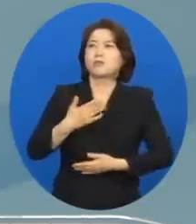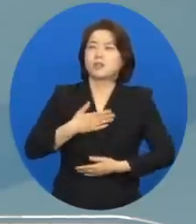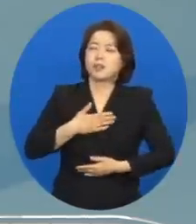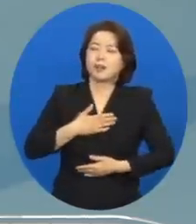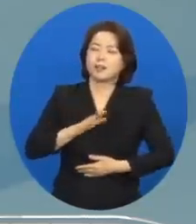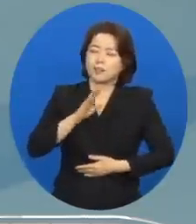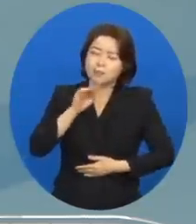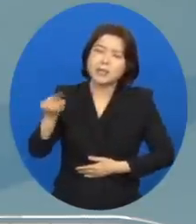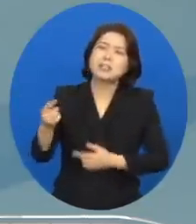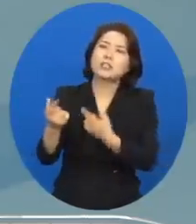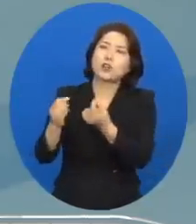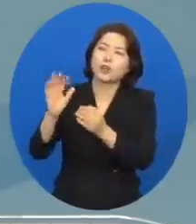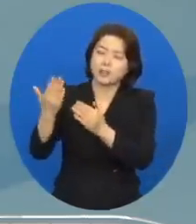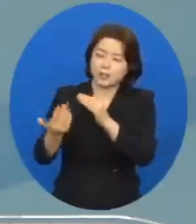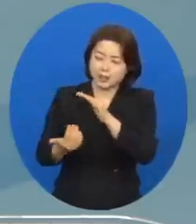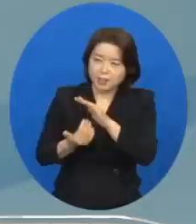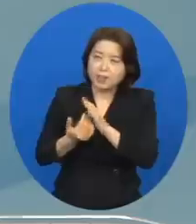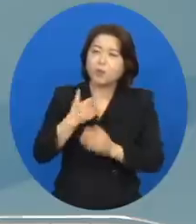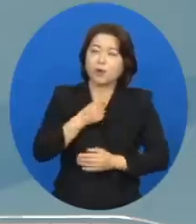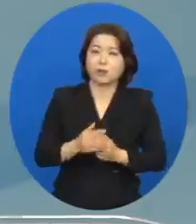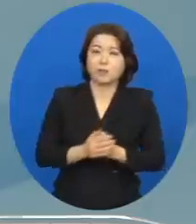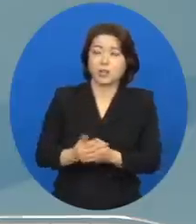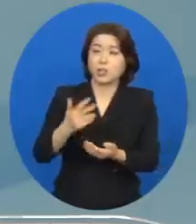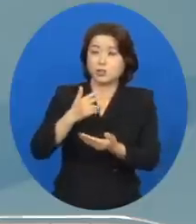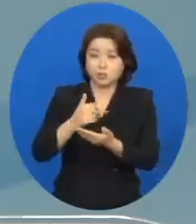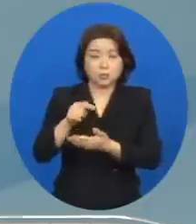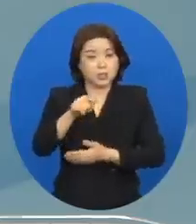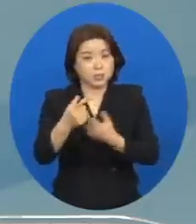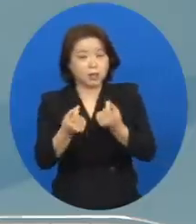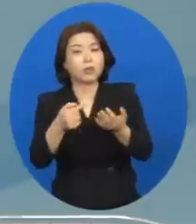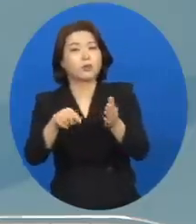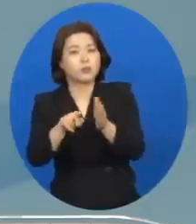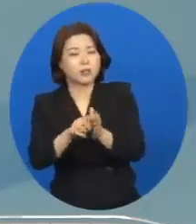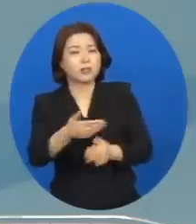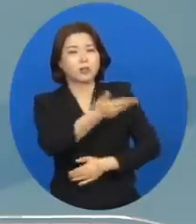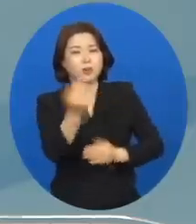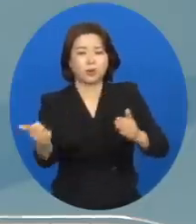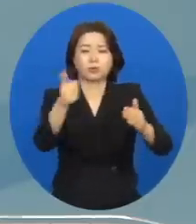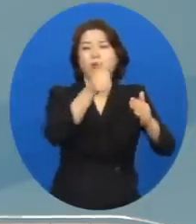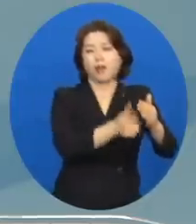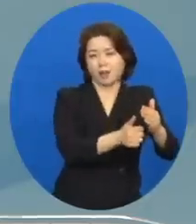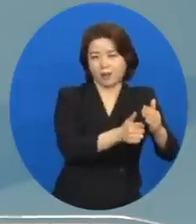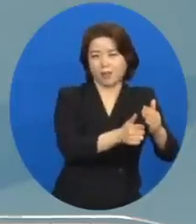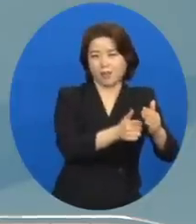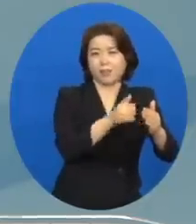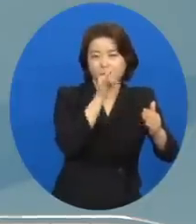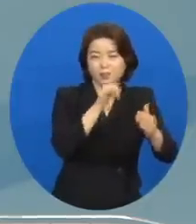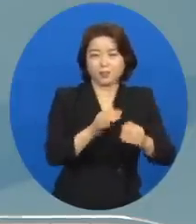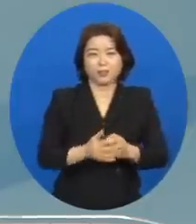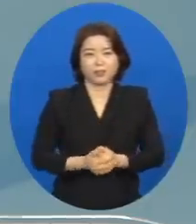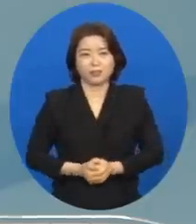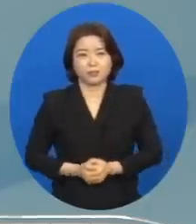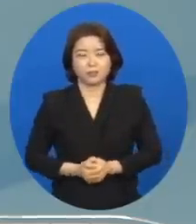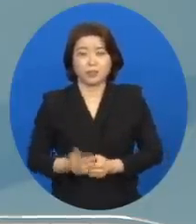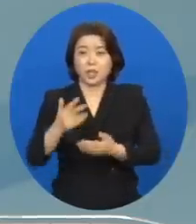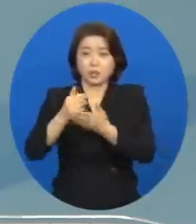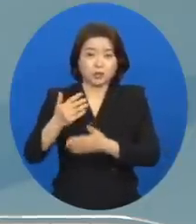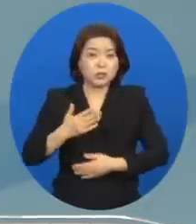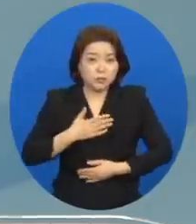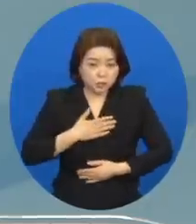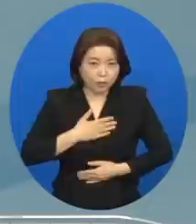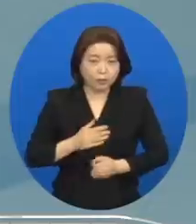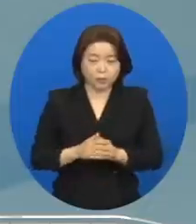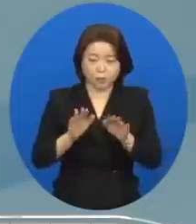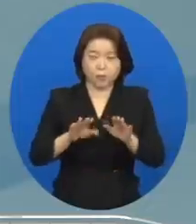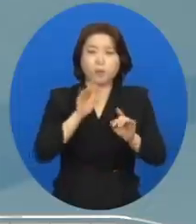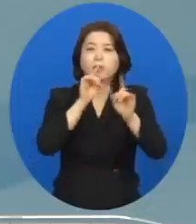원합니다. 그렇게 하시려고 주님은 여러분 안에 오신 거거든요. 주님, 저는